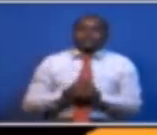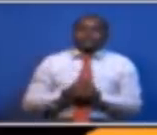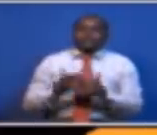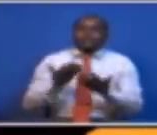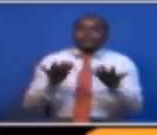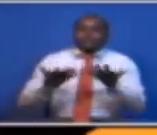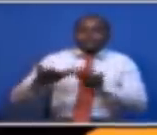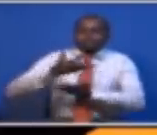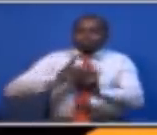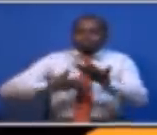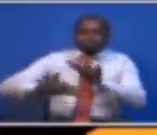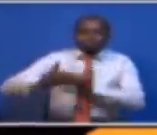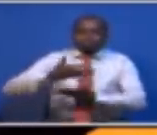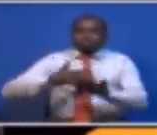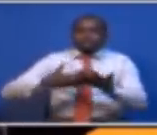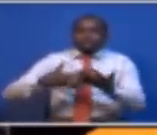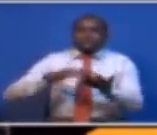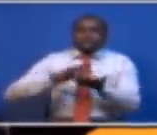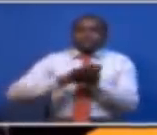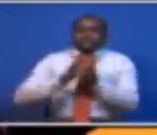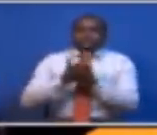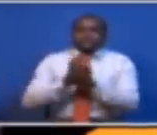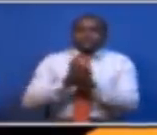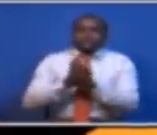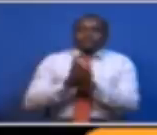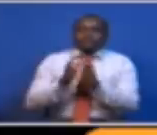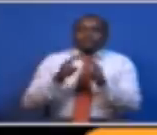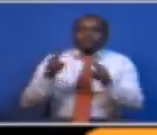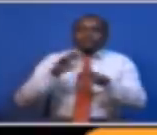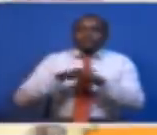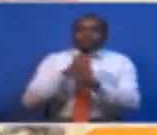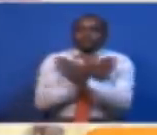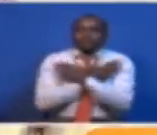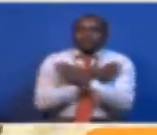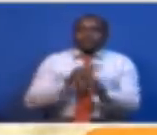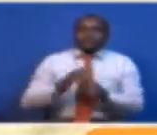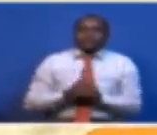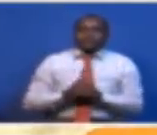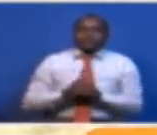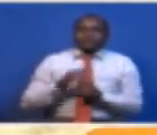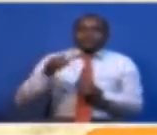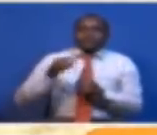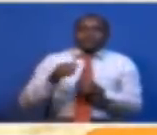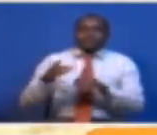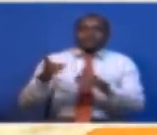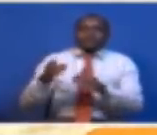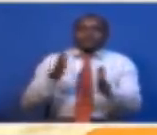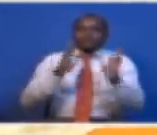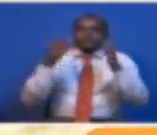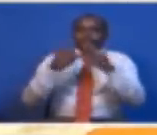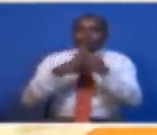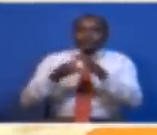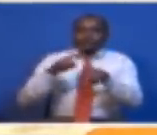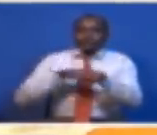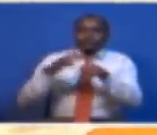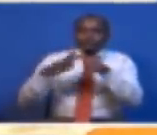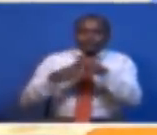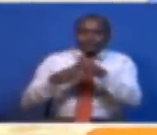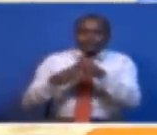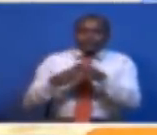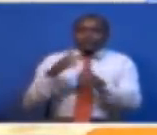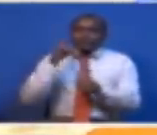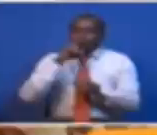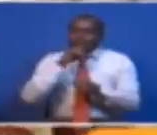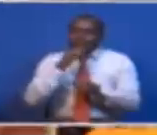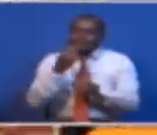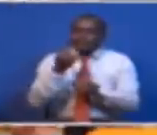interacted and became very good friends. Siku ambayo ilianza mwendo wa saa 3 asubuhi imekamilika muda mchache baada ya saa